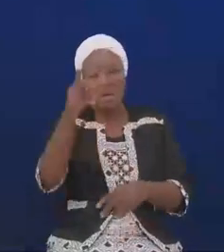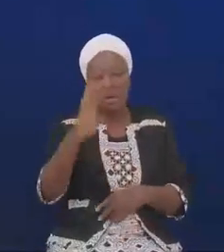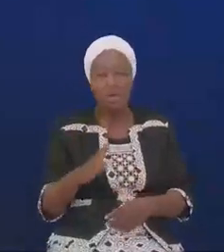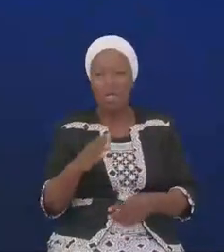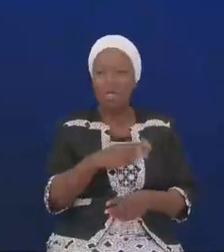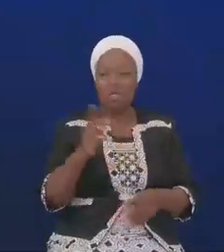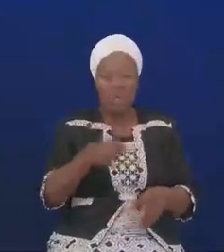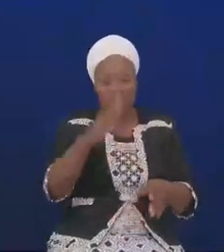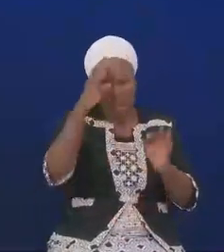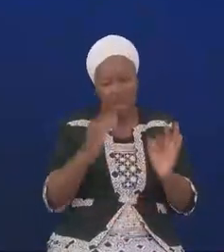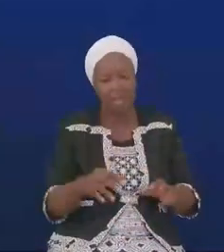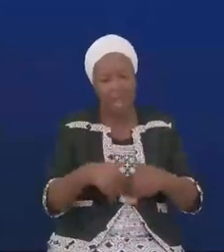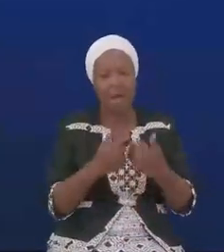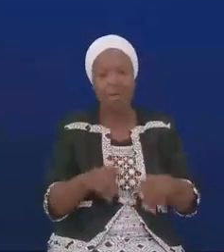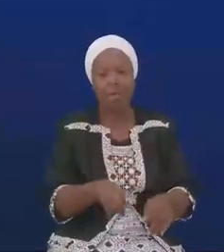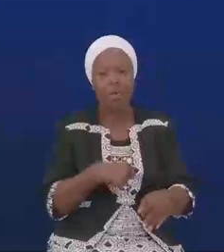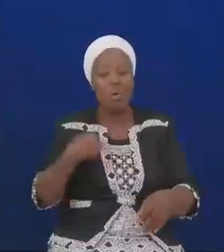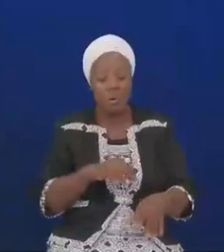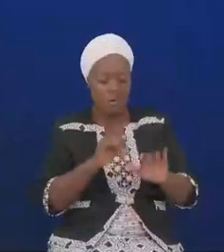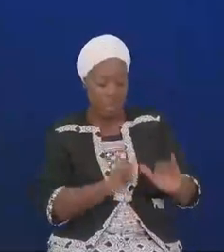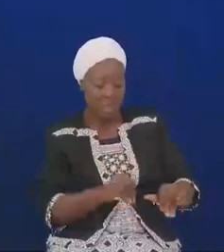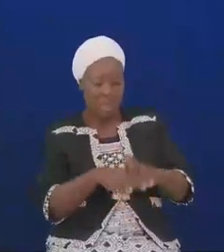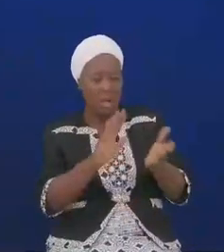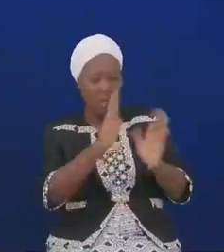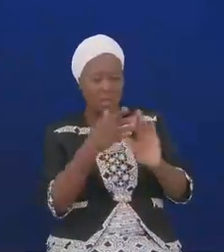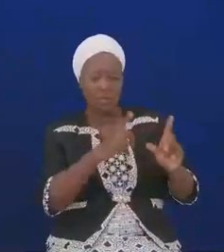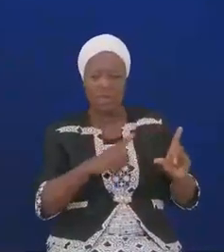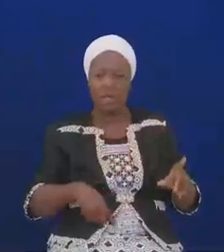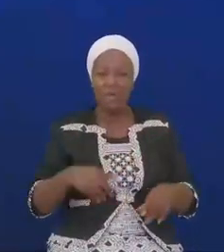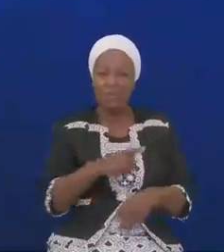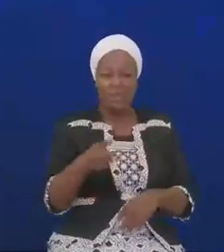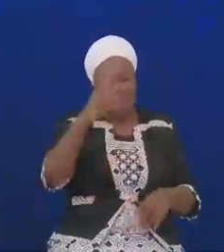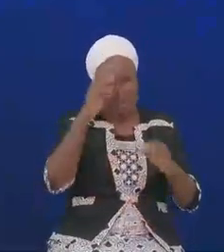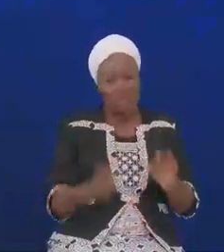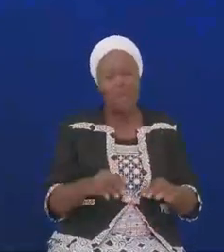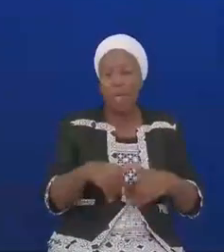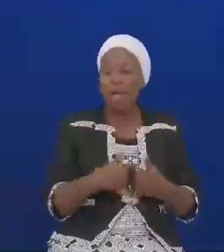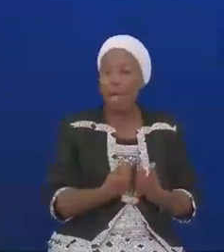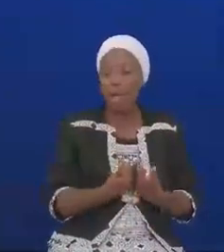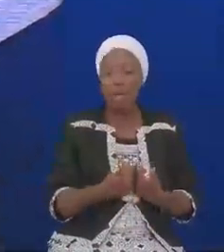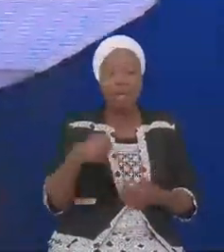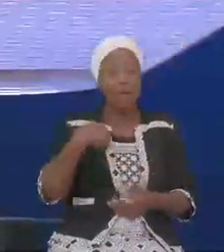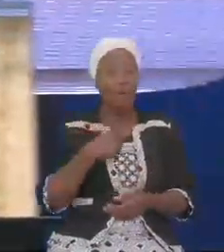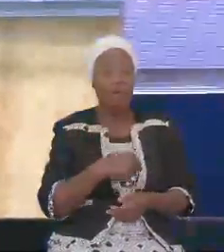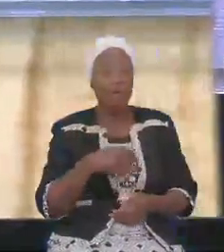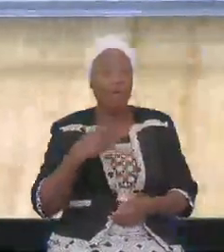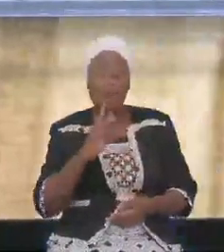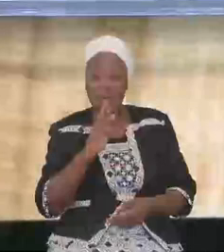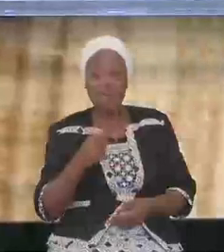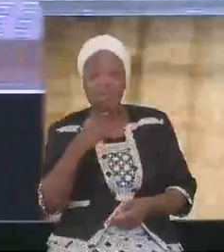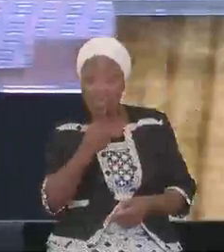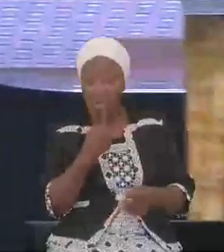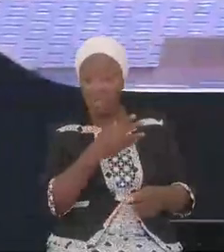il détermine la durée du message, il détermine la durée de notre présence devant le